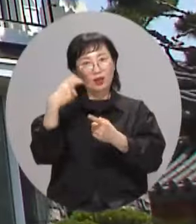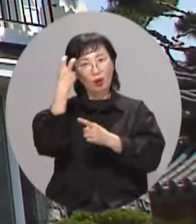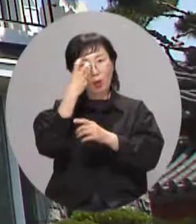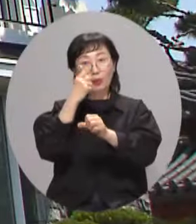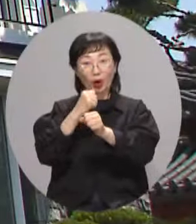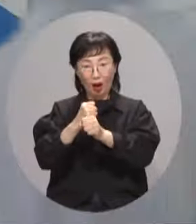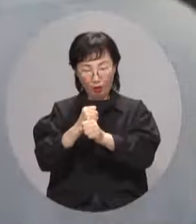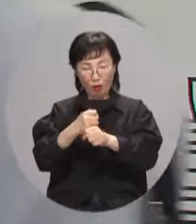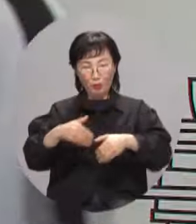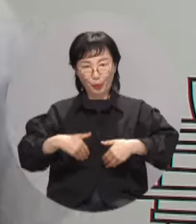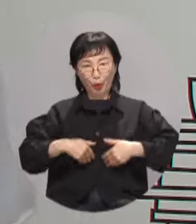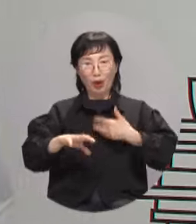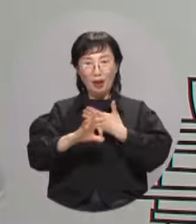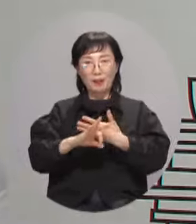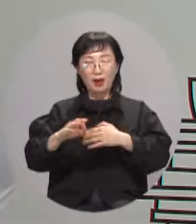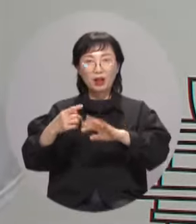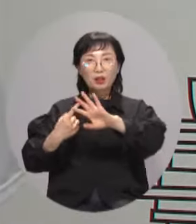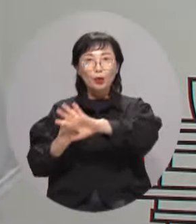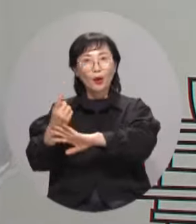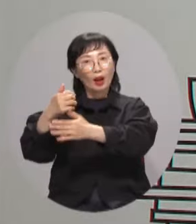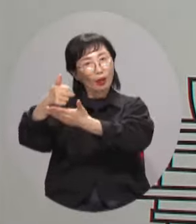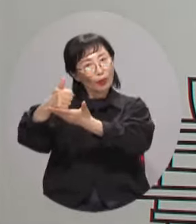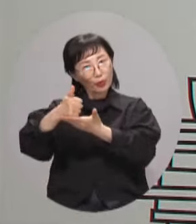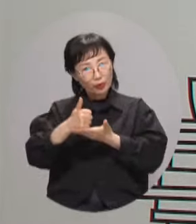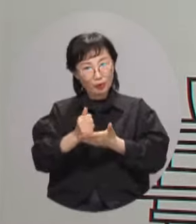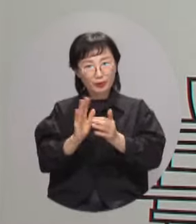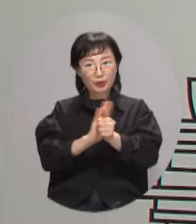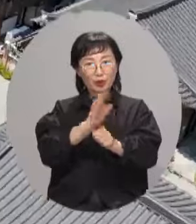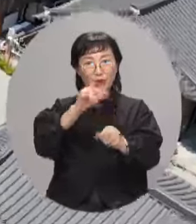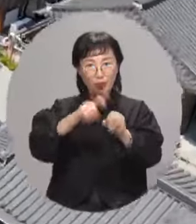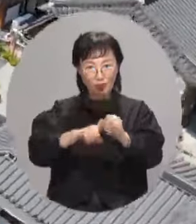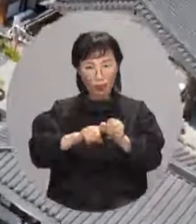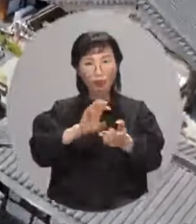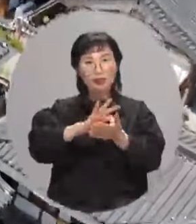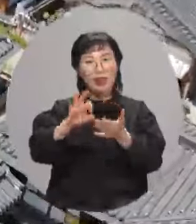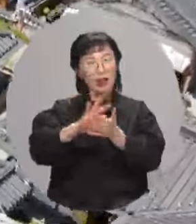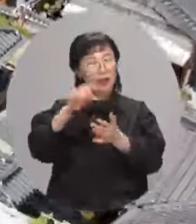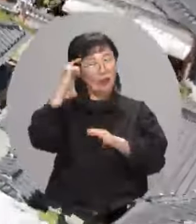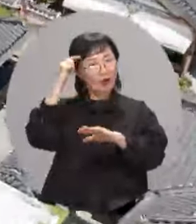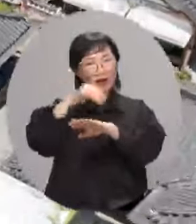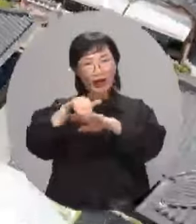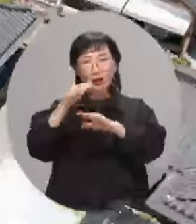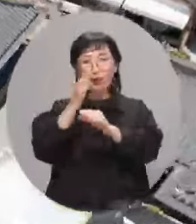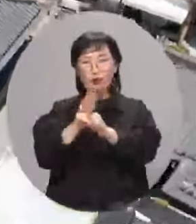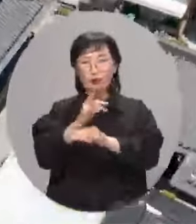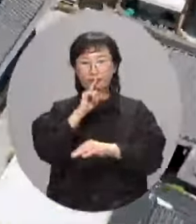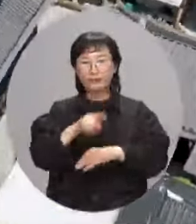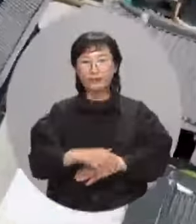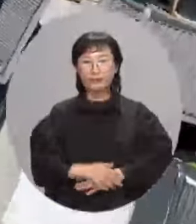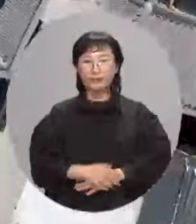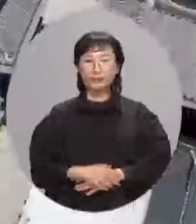따라 주요 외빈을 접견하는 용도로도 활용한다는 계획입니다. MBC 뉴스 조수영입니다.